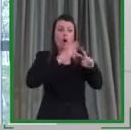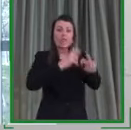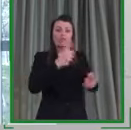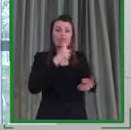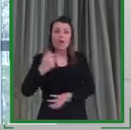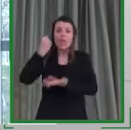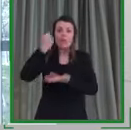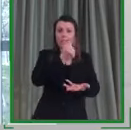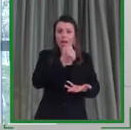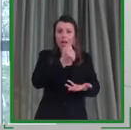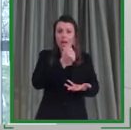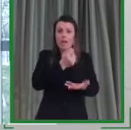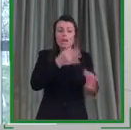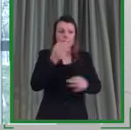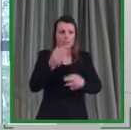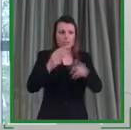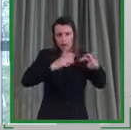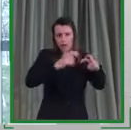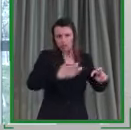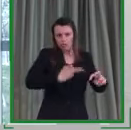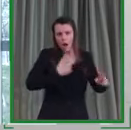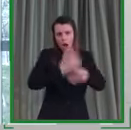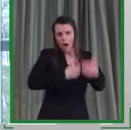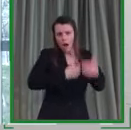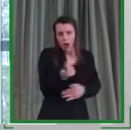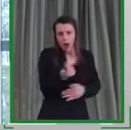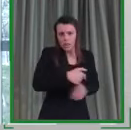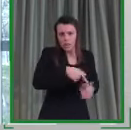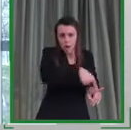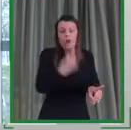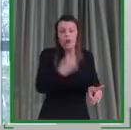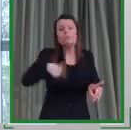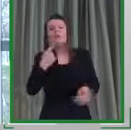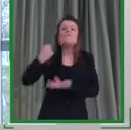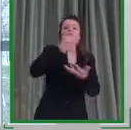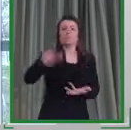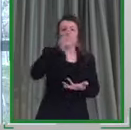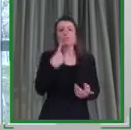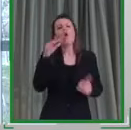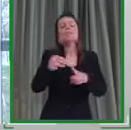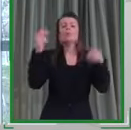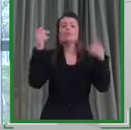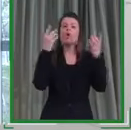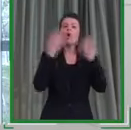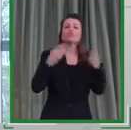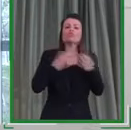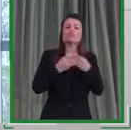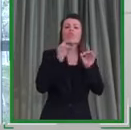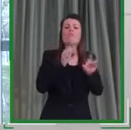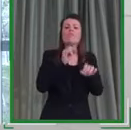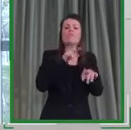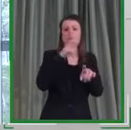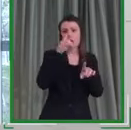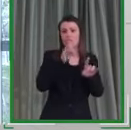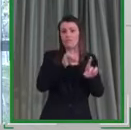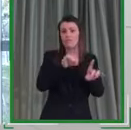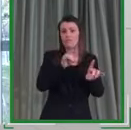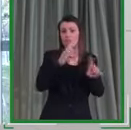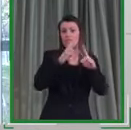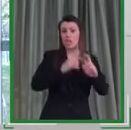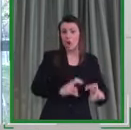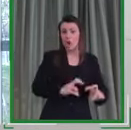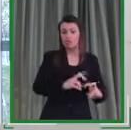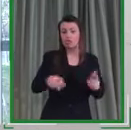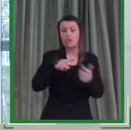ulteriore finanziamento per fare che cosa per studi di virologia per sviluppo di terapie contro il covip